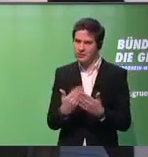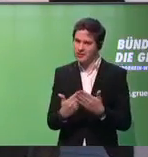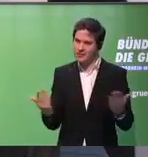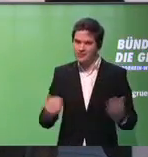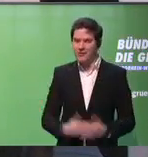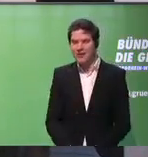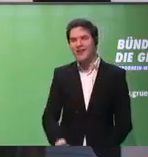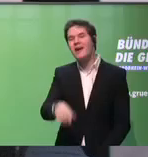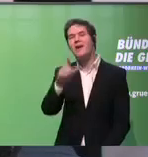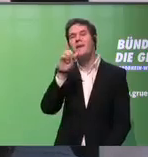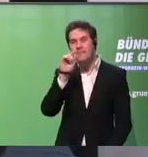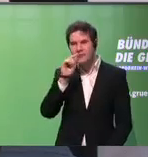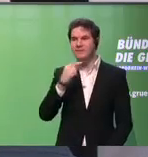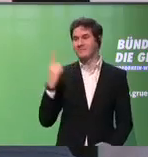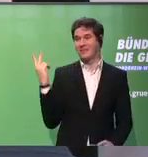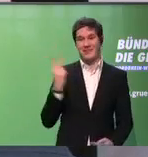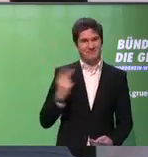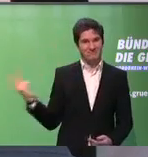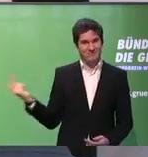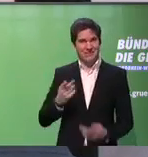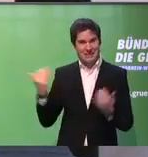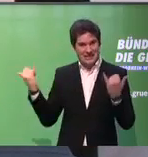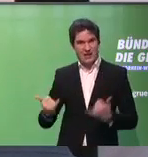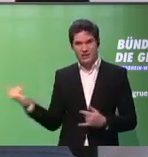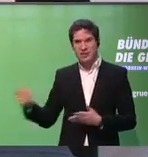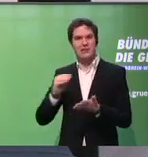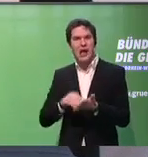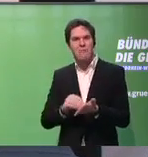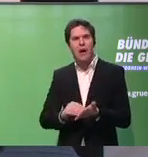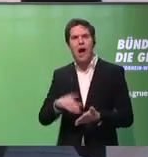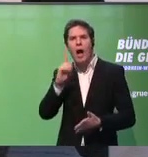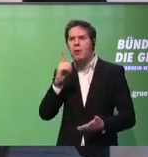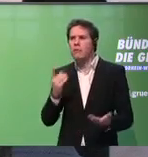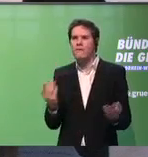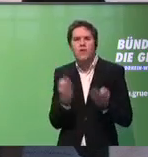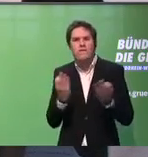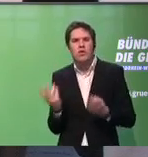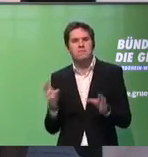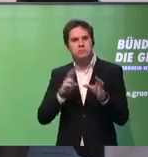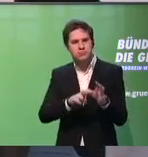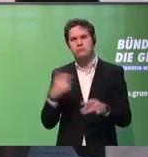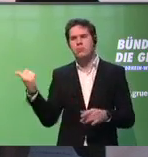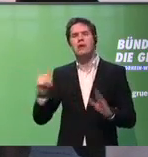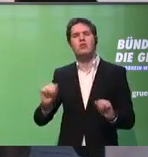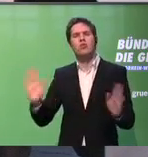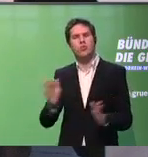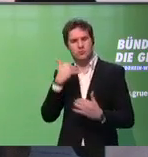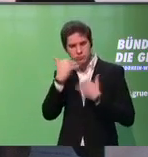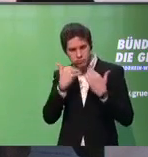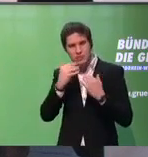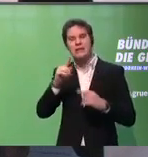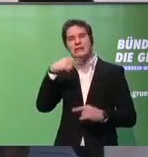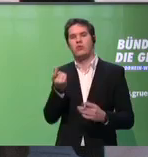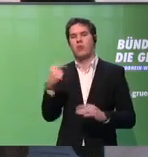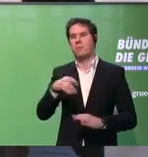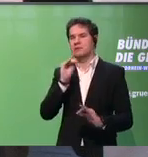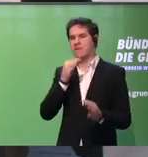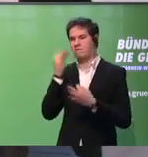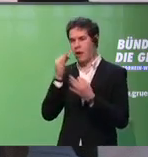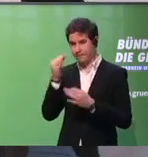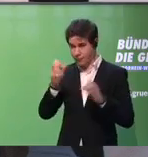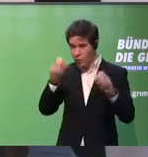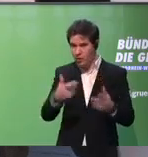Spitzenkandidatur. Was hat euch bewogen, das zu machen? Kurz ein Eingangsstatement und dann kommen wir in die fachlichen Fragen. Warum kandidiert